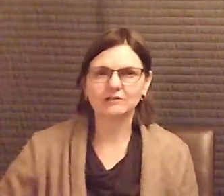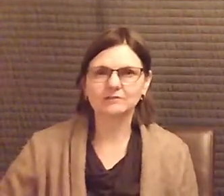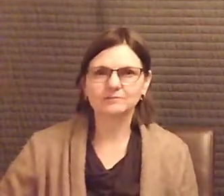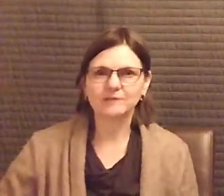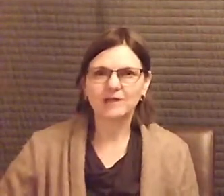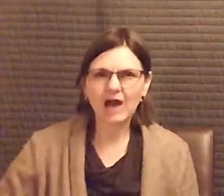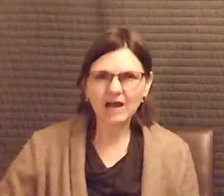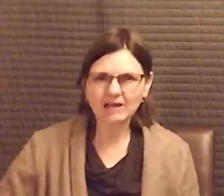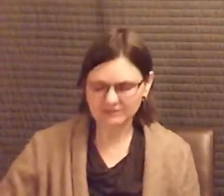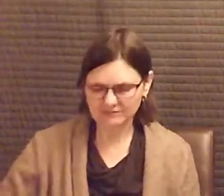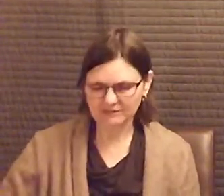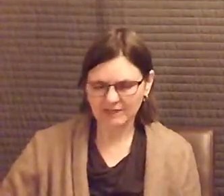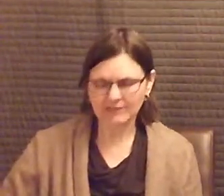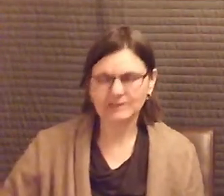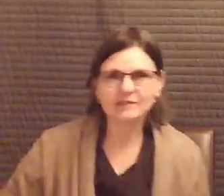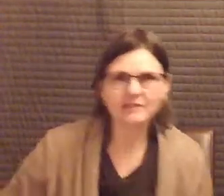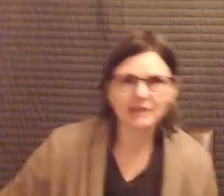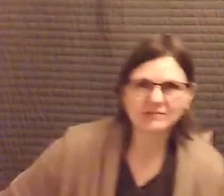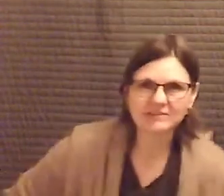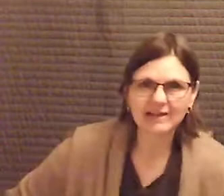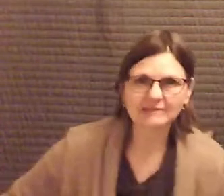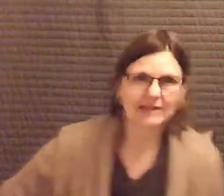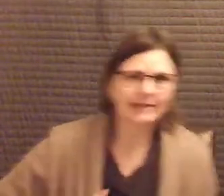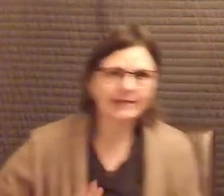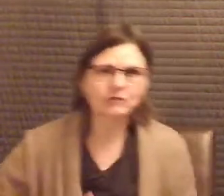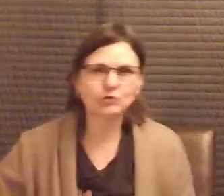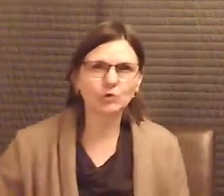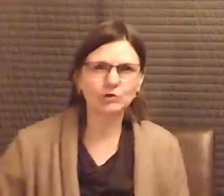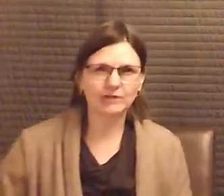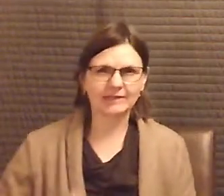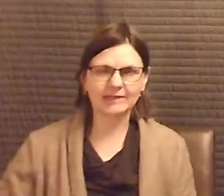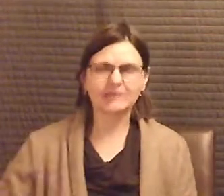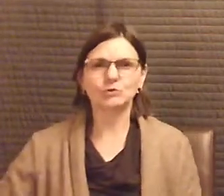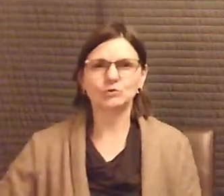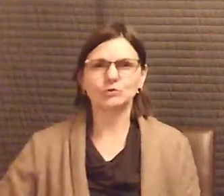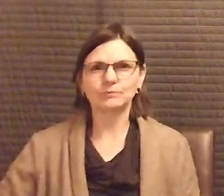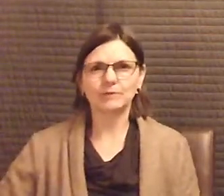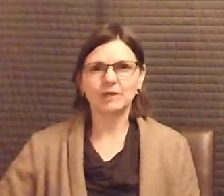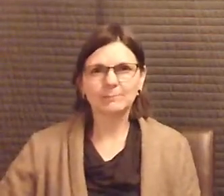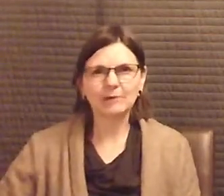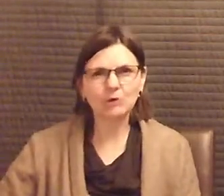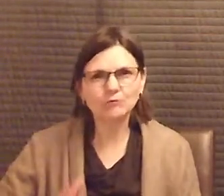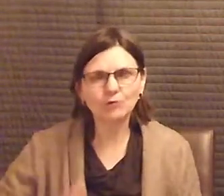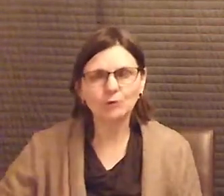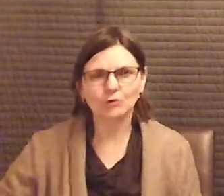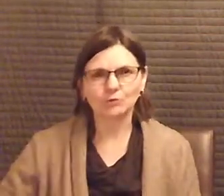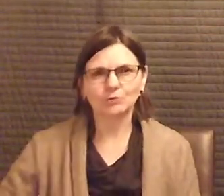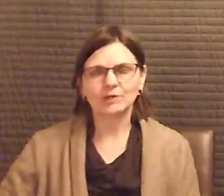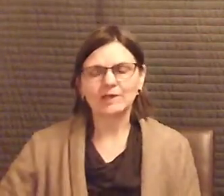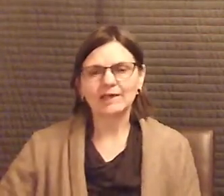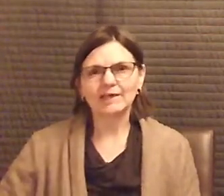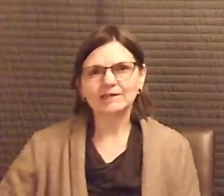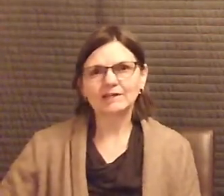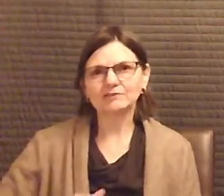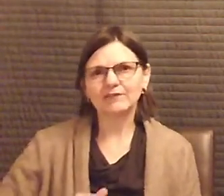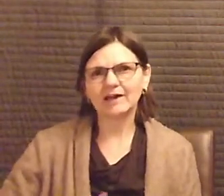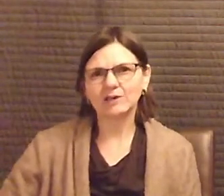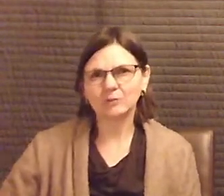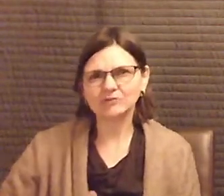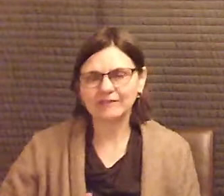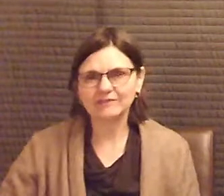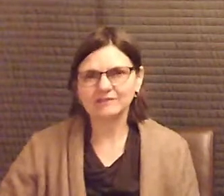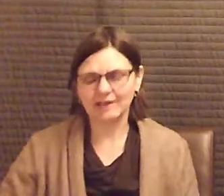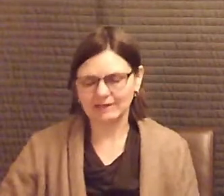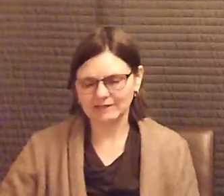wat u wilt alles en iedereen de staat alleen door en in u maar ook voor u eerder als wij